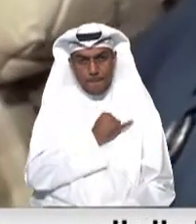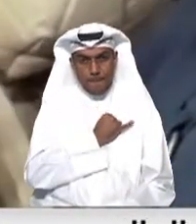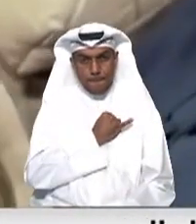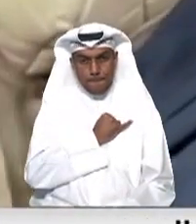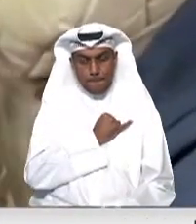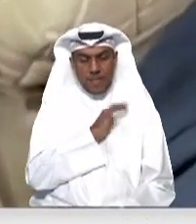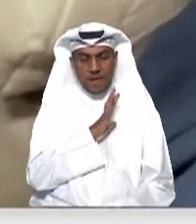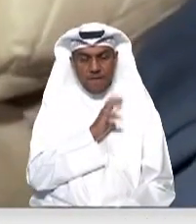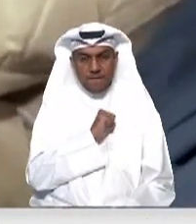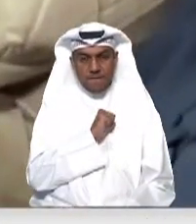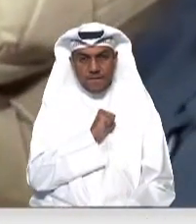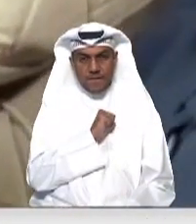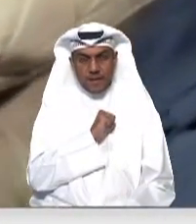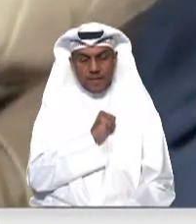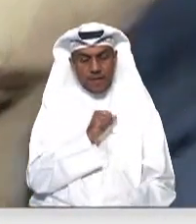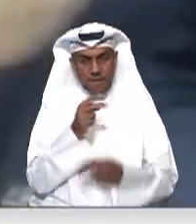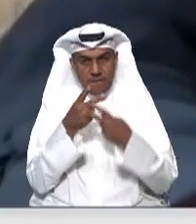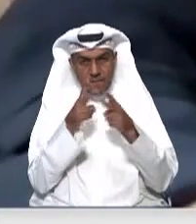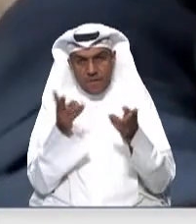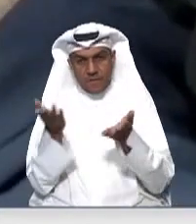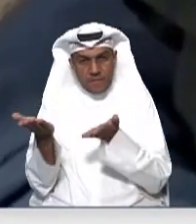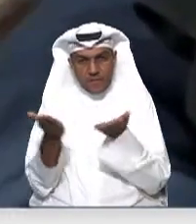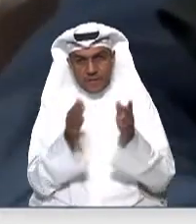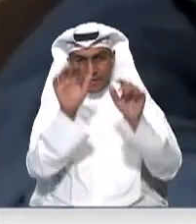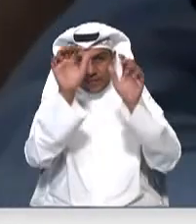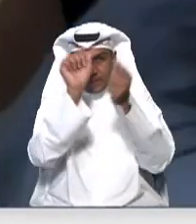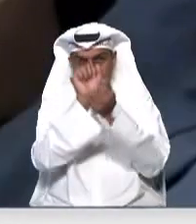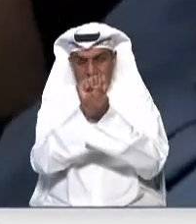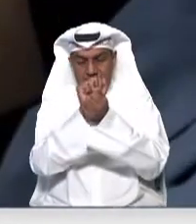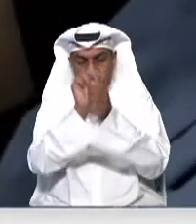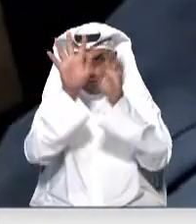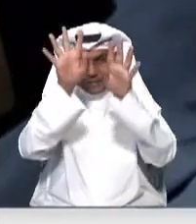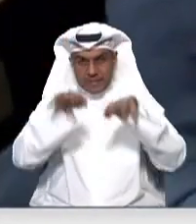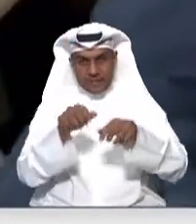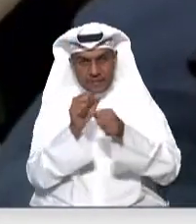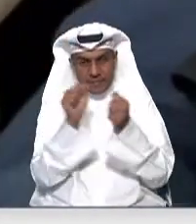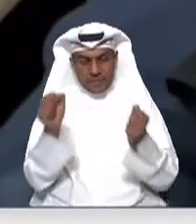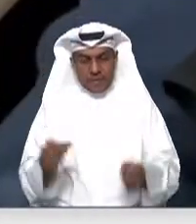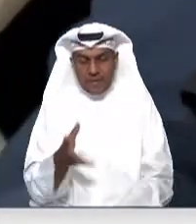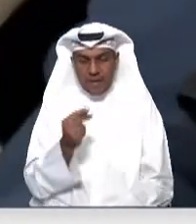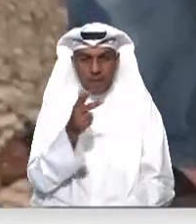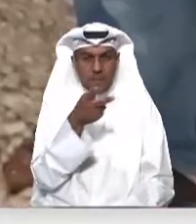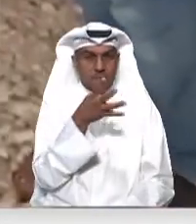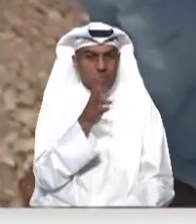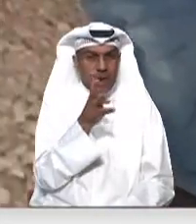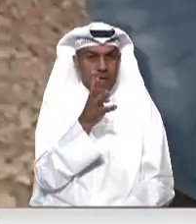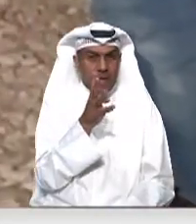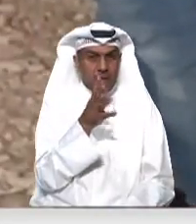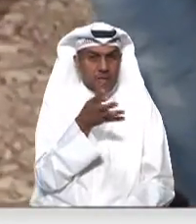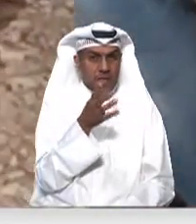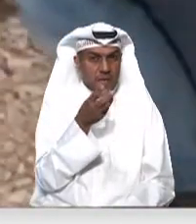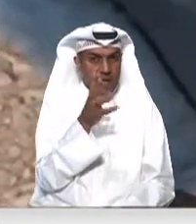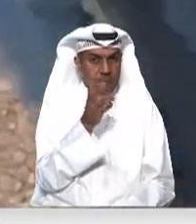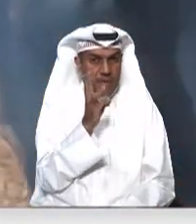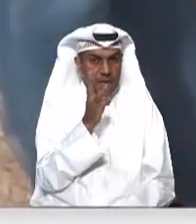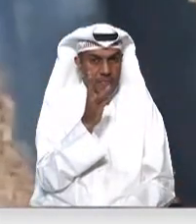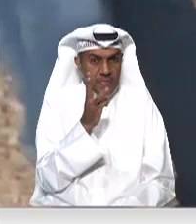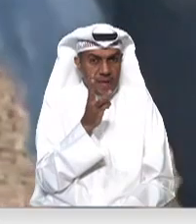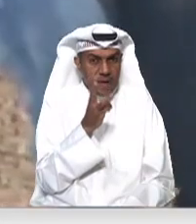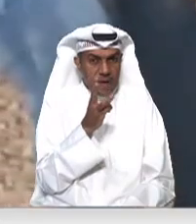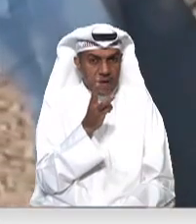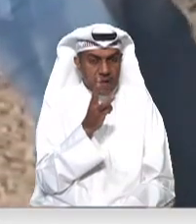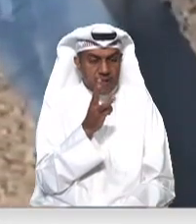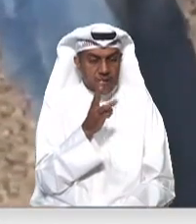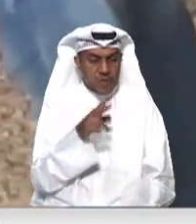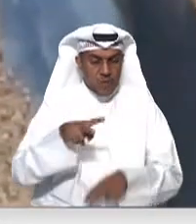مقابل خروج 13 من الأسرى الإسرائيليين وسبعة أجانب خارج إطار الاتفاق.